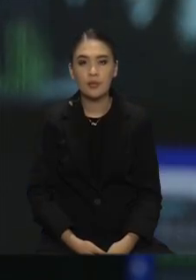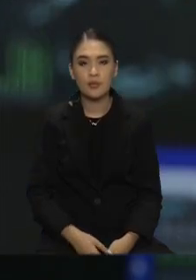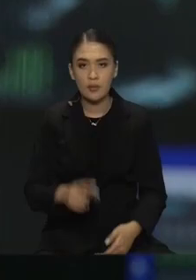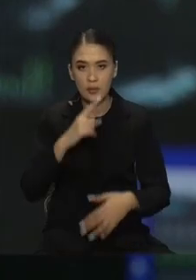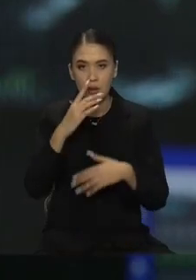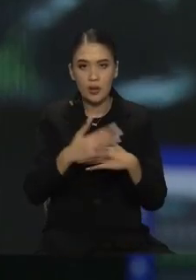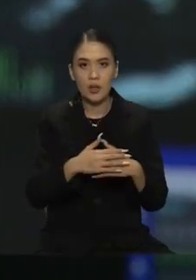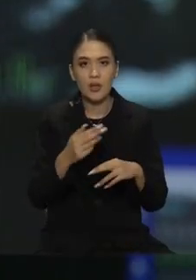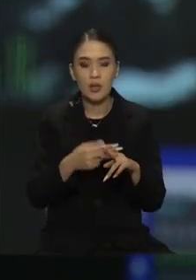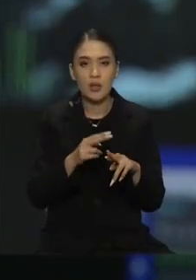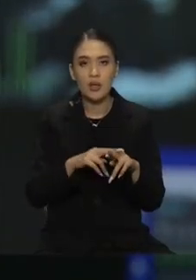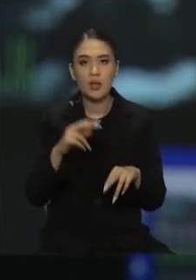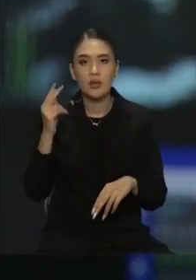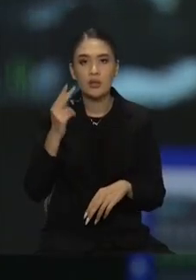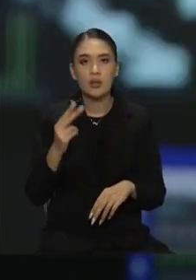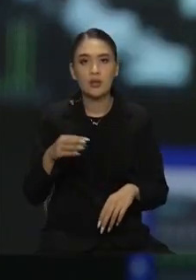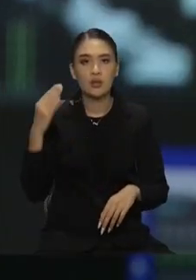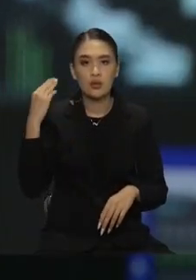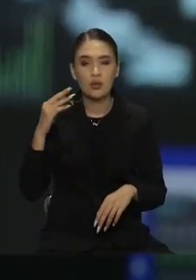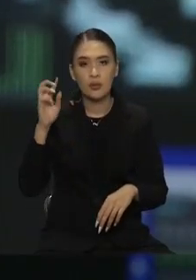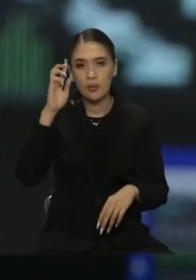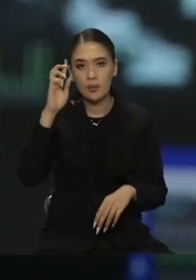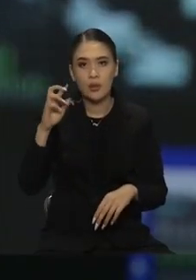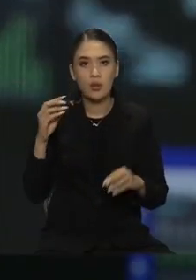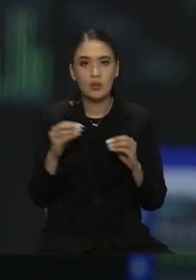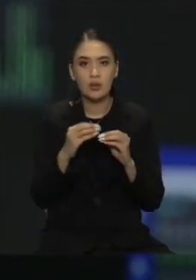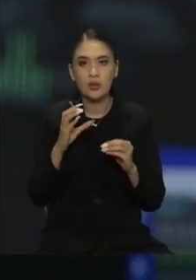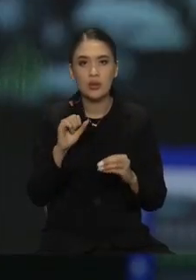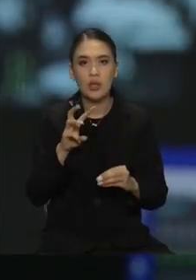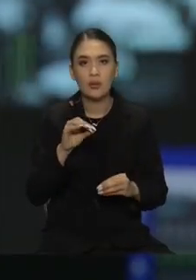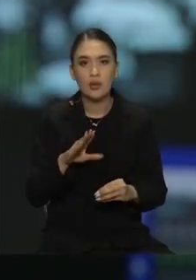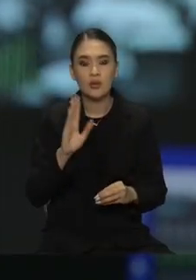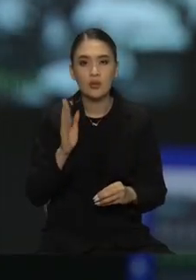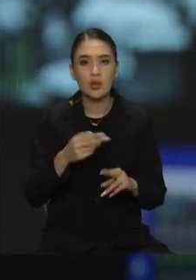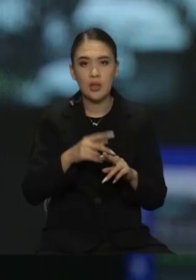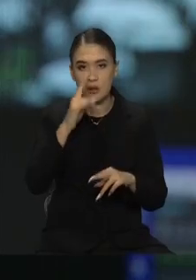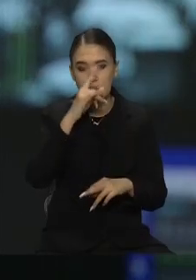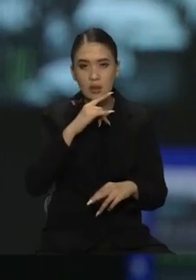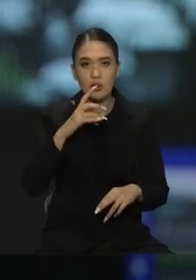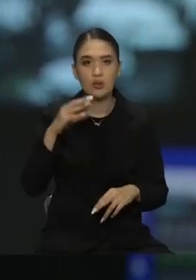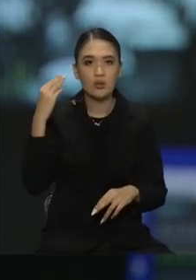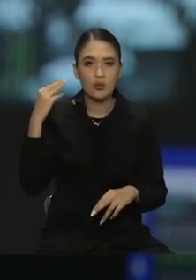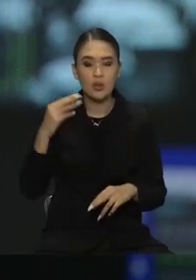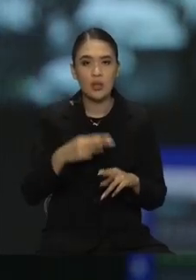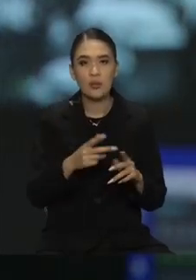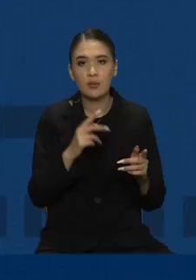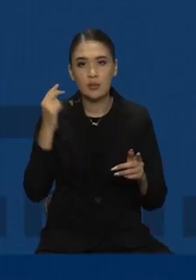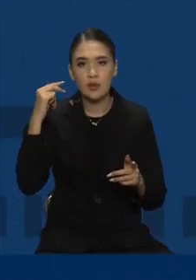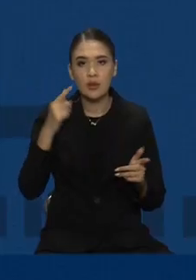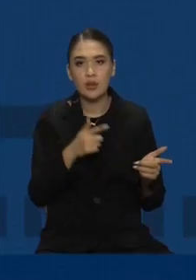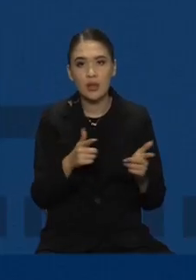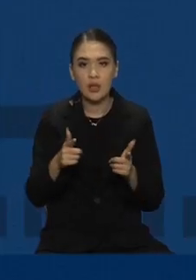Биыл қарашада Астанада түркі мемлекеттері ұйымының 10-шы саммиті өтеді. Қазақстан мен Түркия президенттері соның дайындық барысын